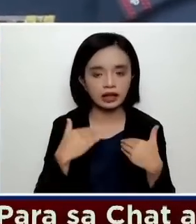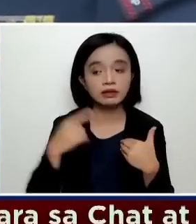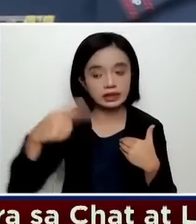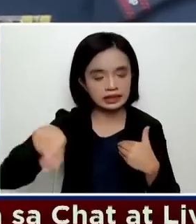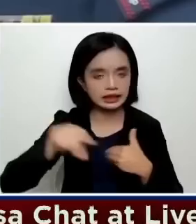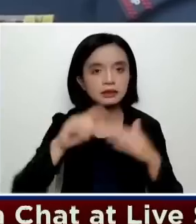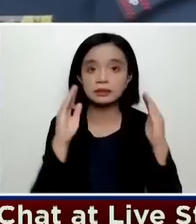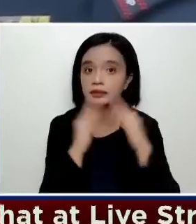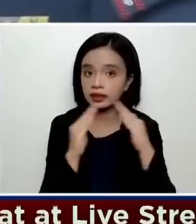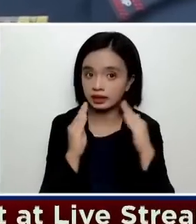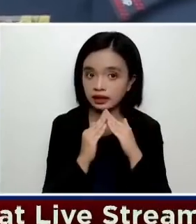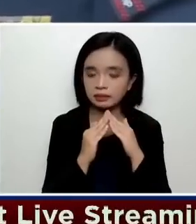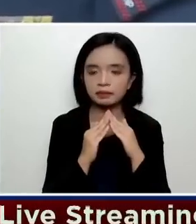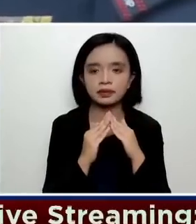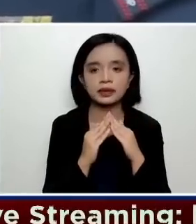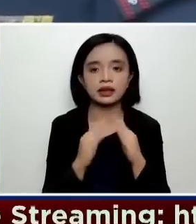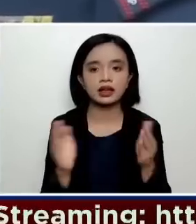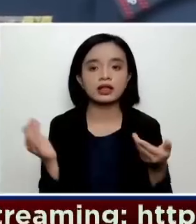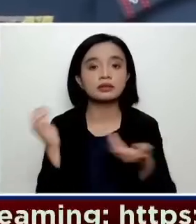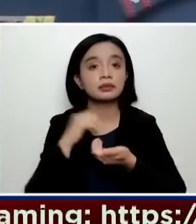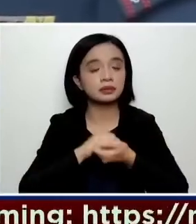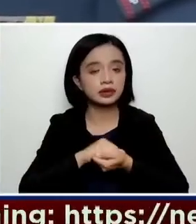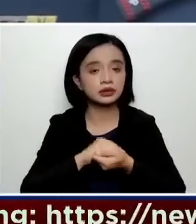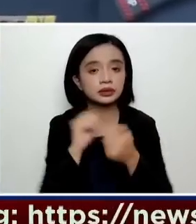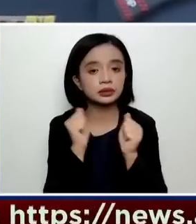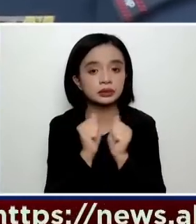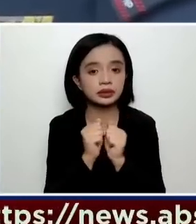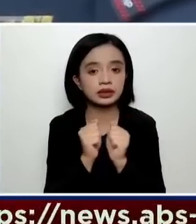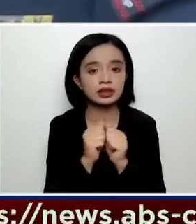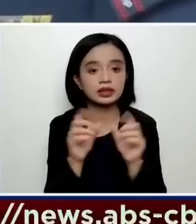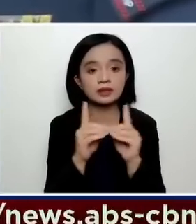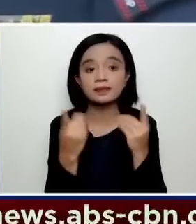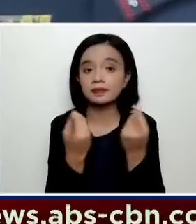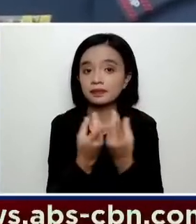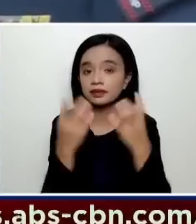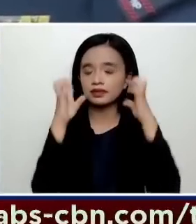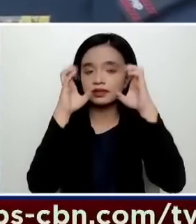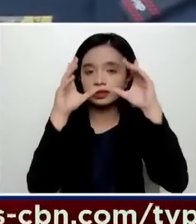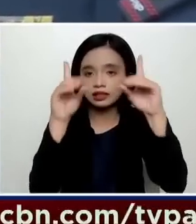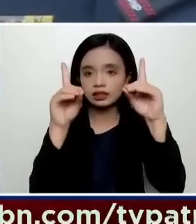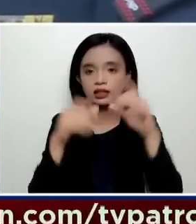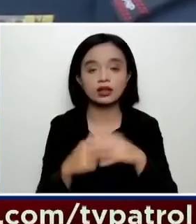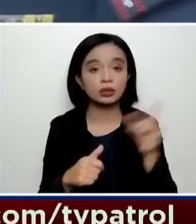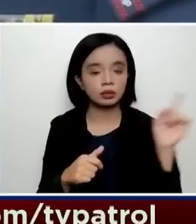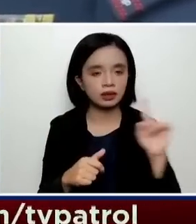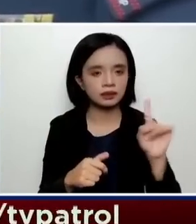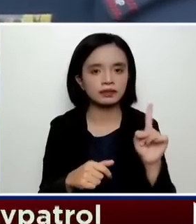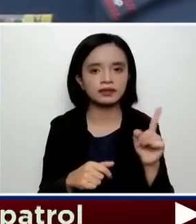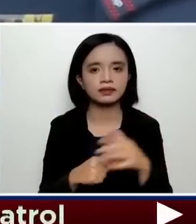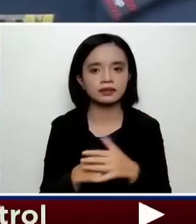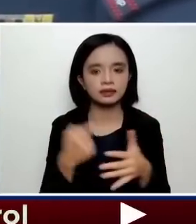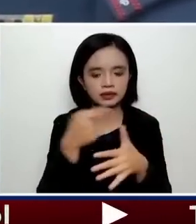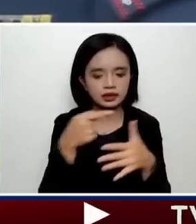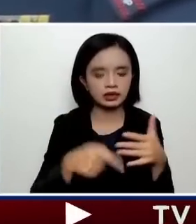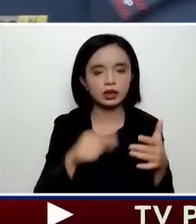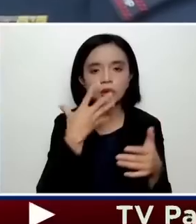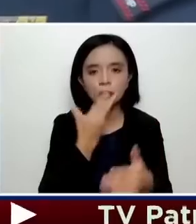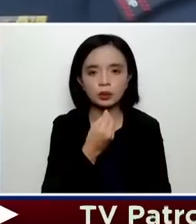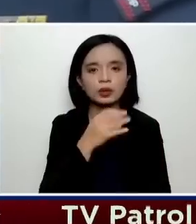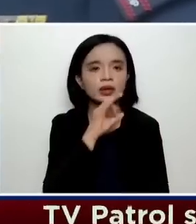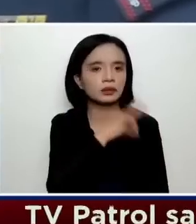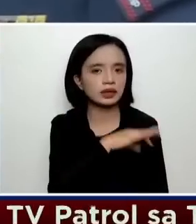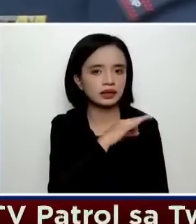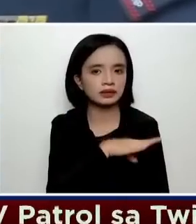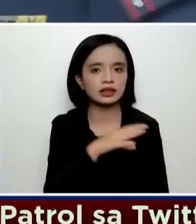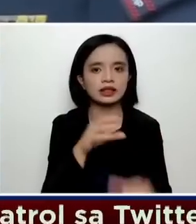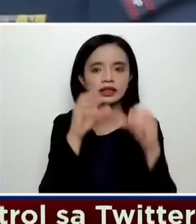pabahay, and ang partnership nila with the Department of Education is yung pag-identify ng beneficiary teachers natin